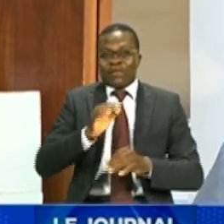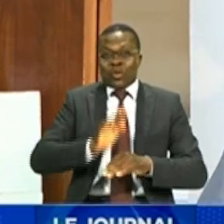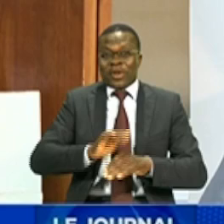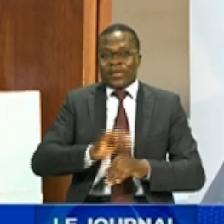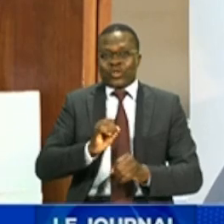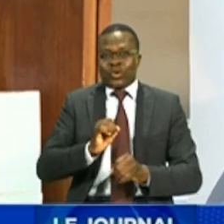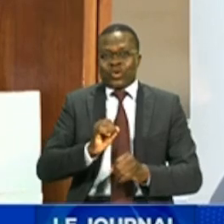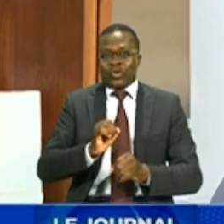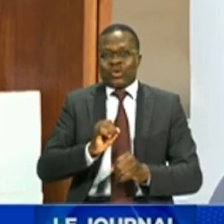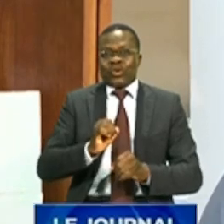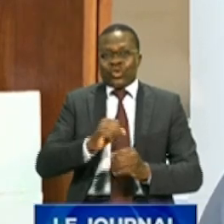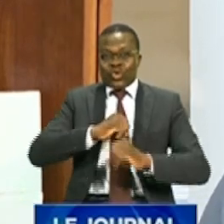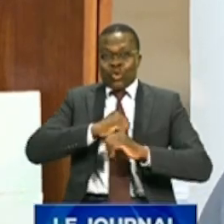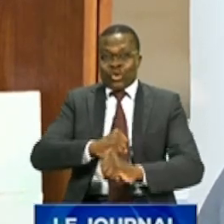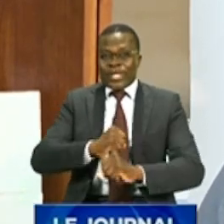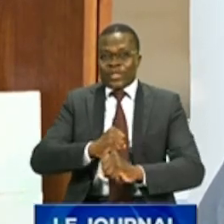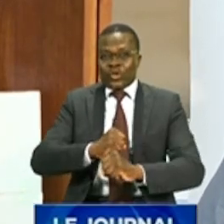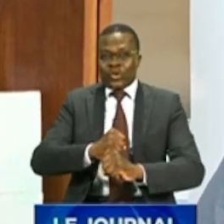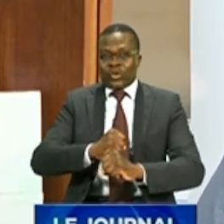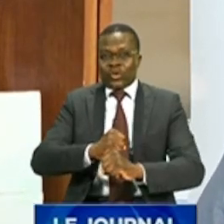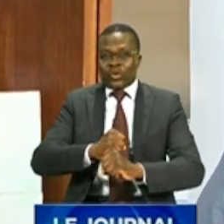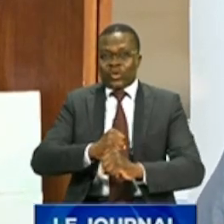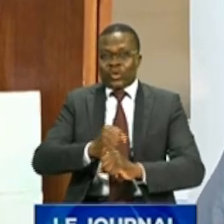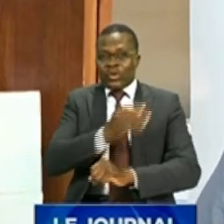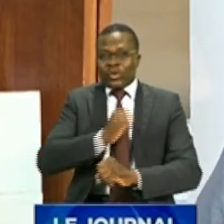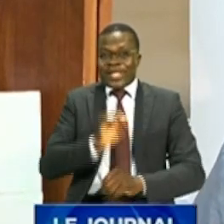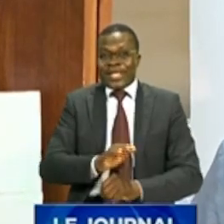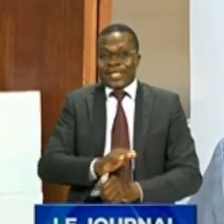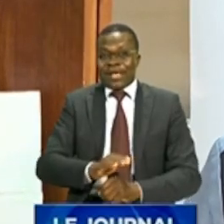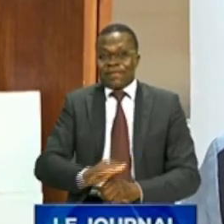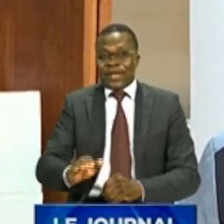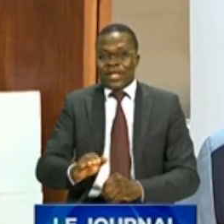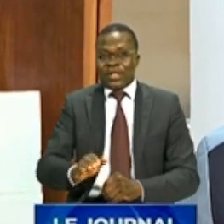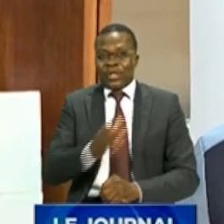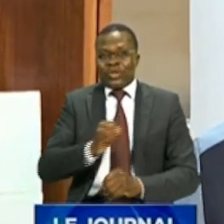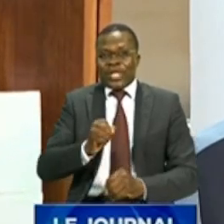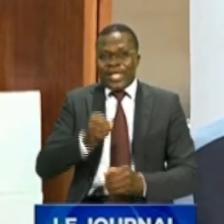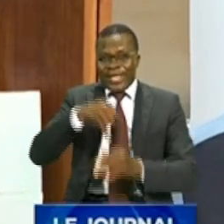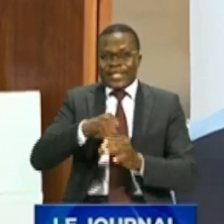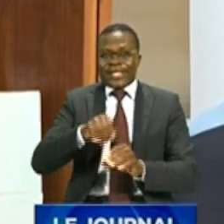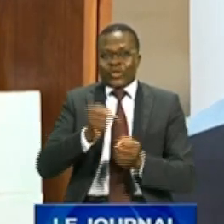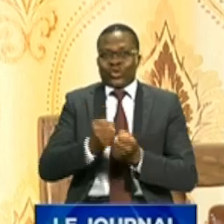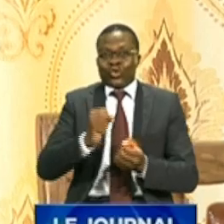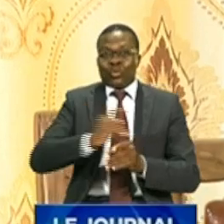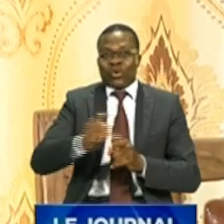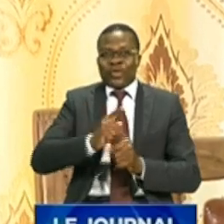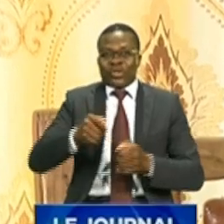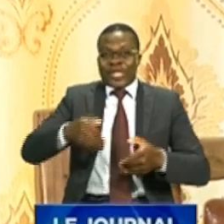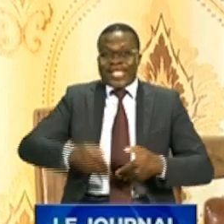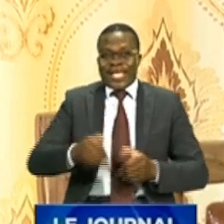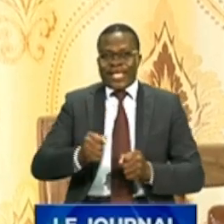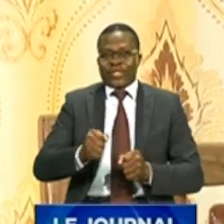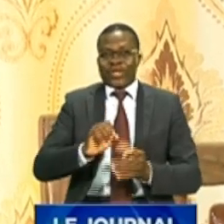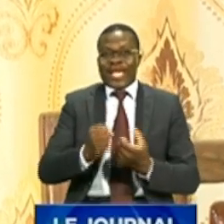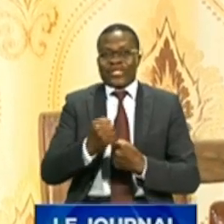prévention, de protection des enfants et des sessions socio-professionnelles des jeunes en situation de vulnérabilité